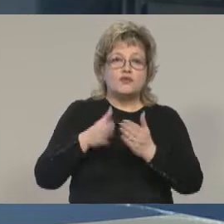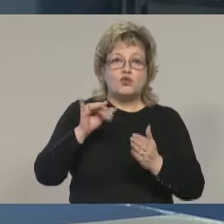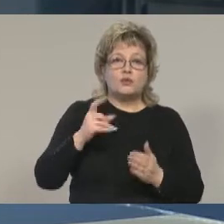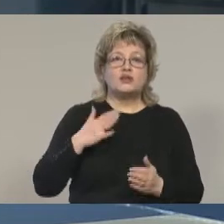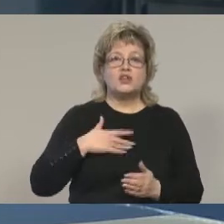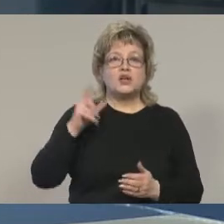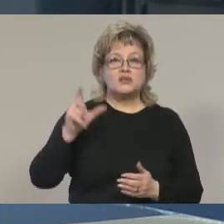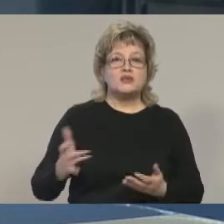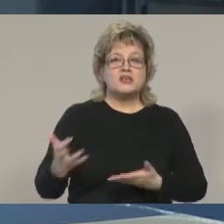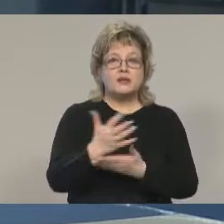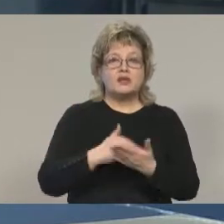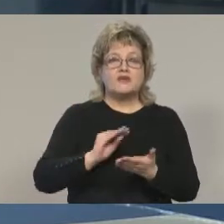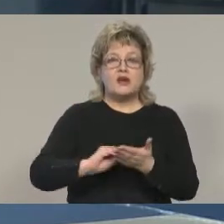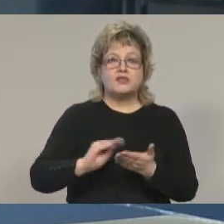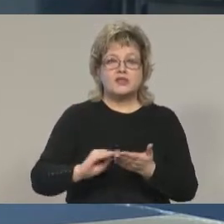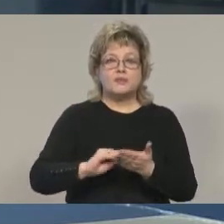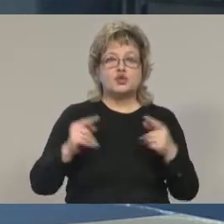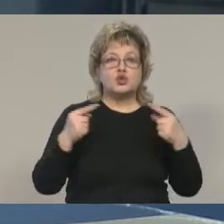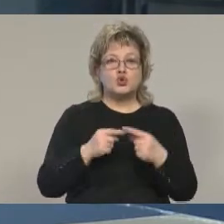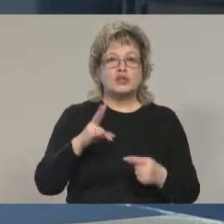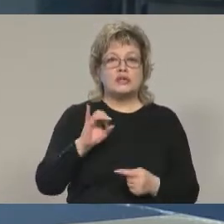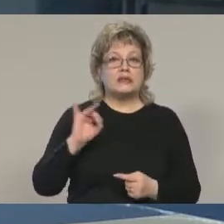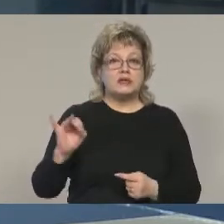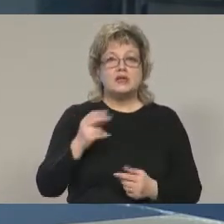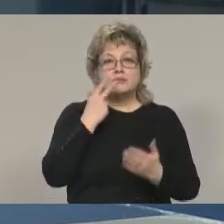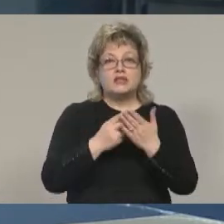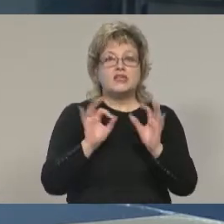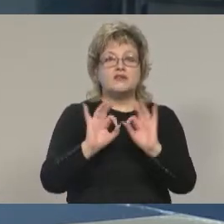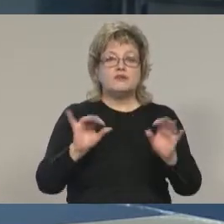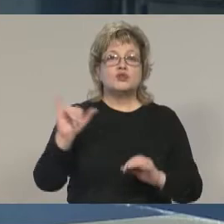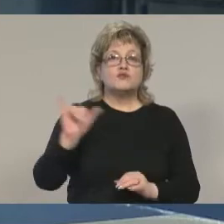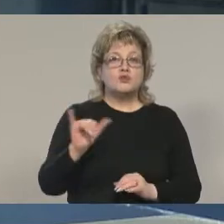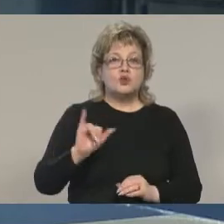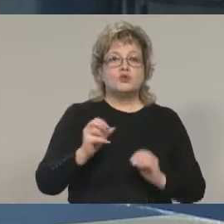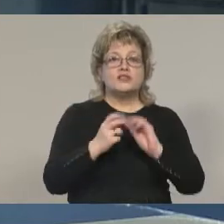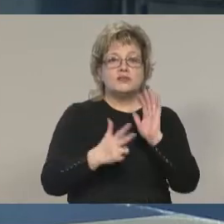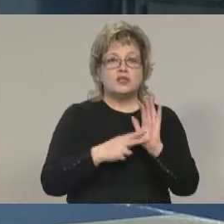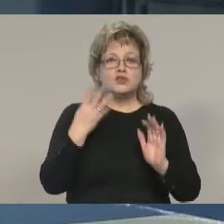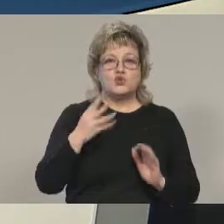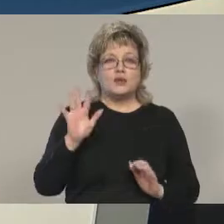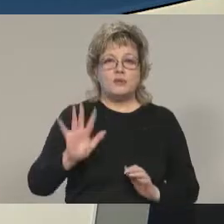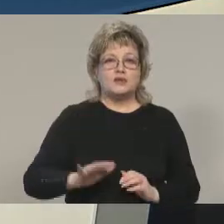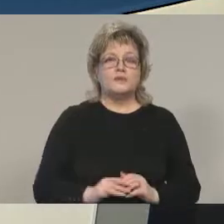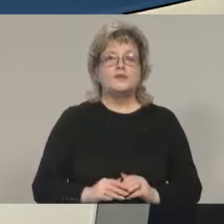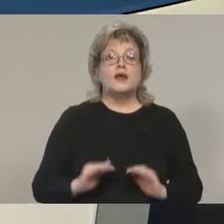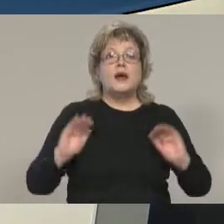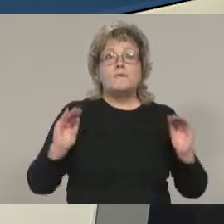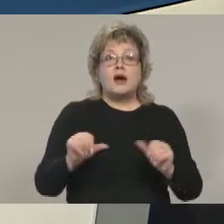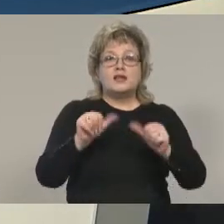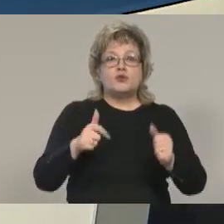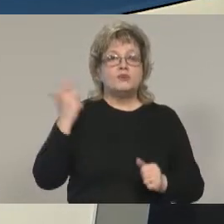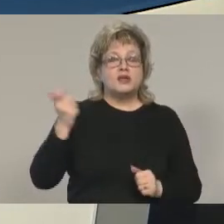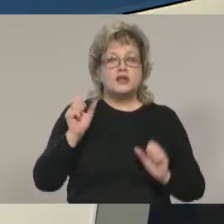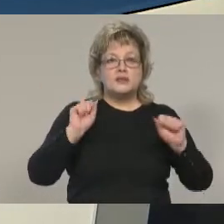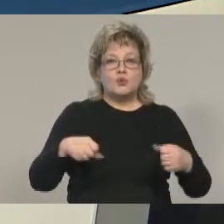наш корреспондент собрала в авторской программе «Точки над И». Смотрите выпуск в субботу в 18:45. Малые формы